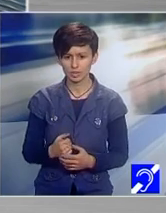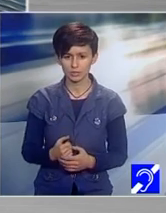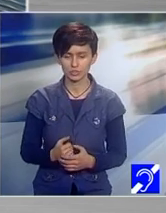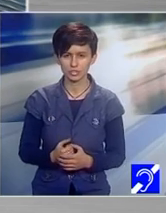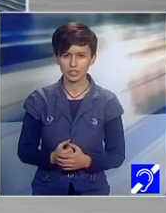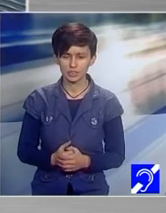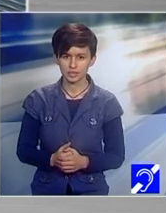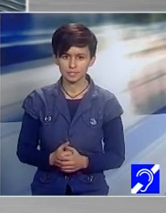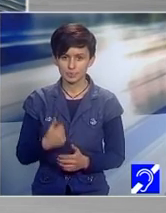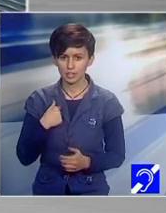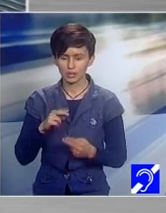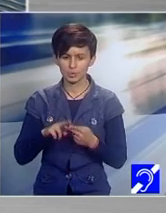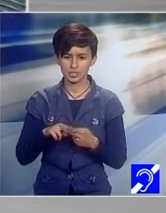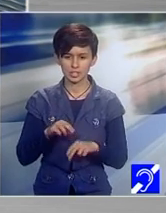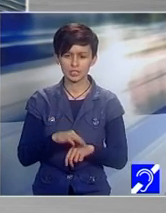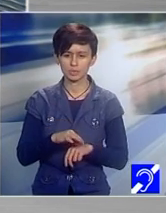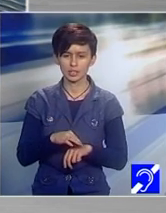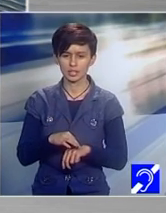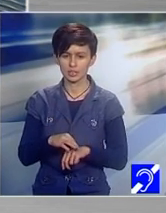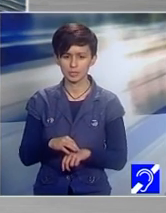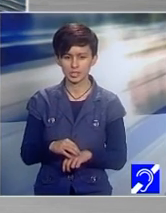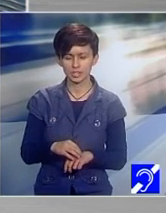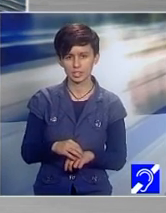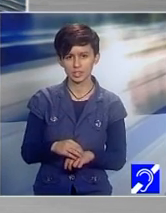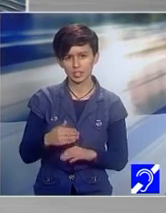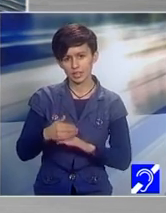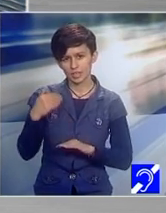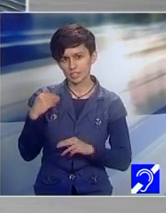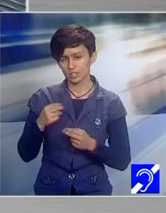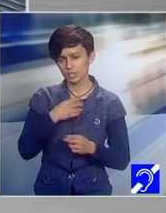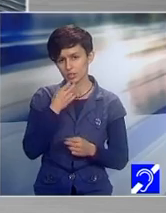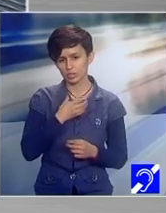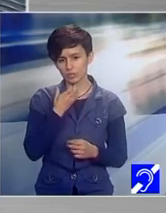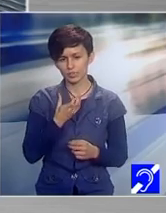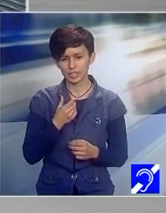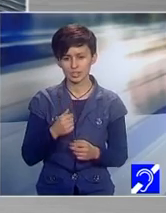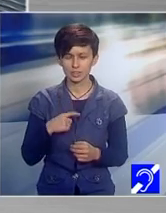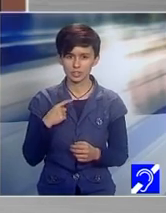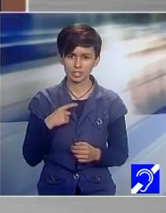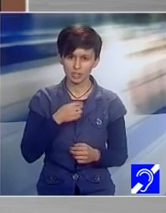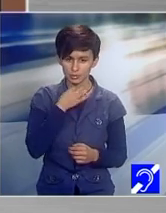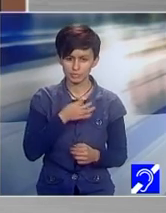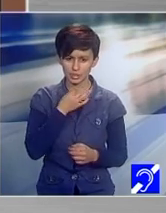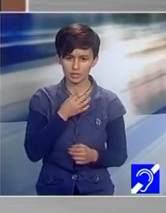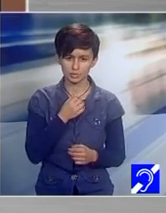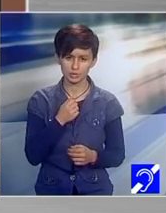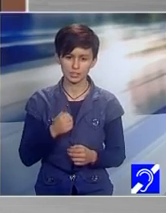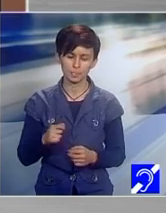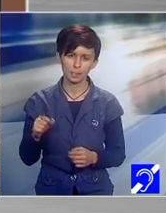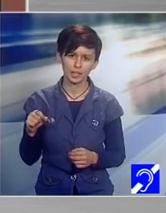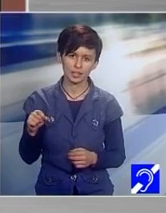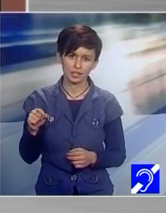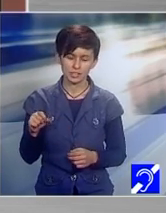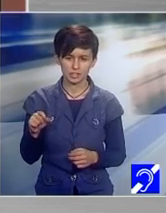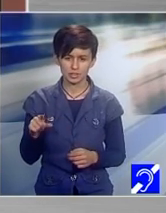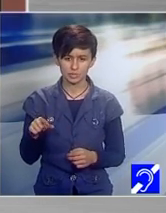merge undeva la o conferință. Și da, mi-a spus pe 12 septembrie cuțitul. Atunci l-am cunoscut prima dată.